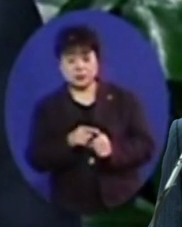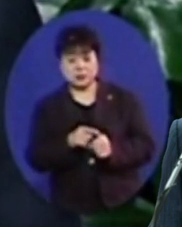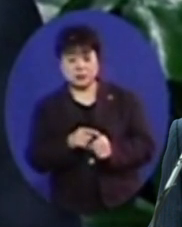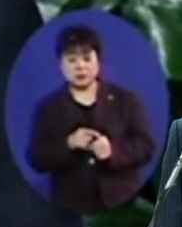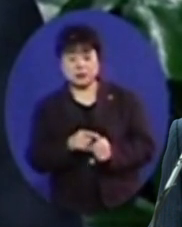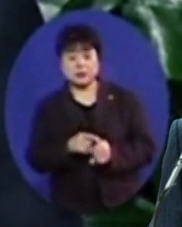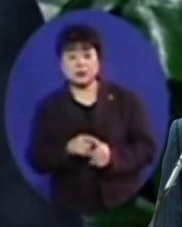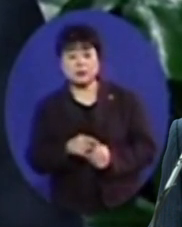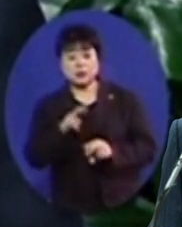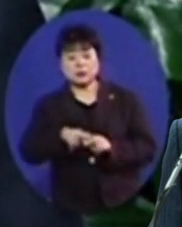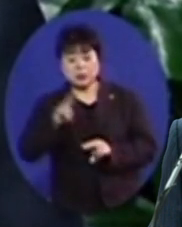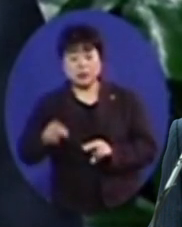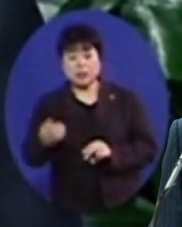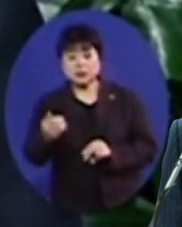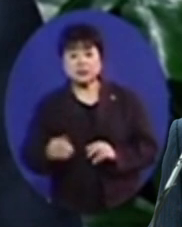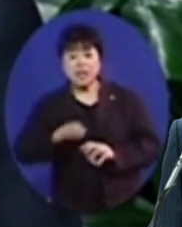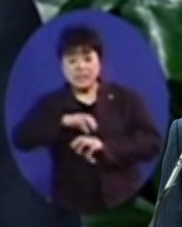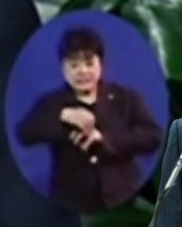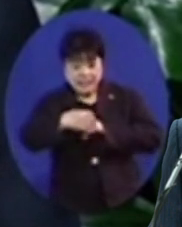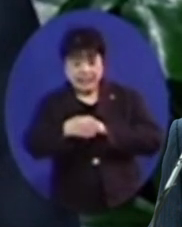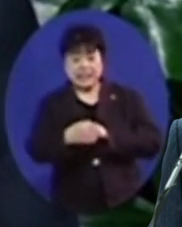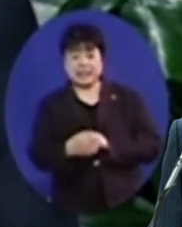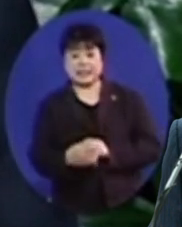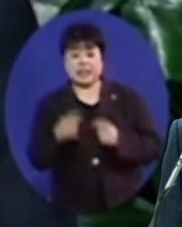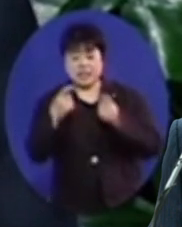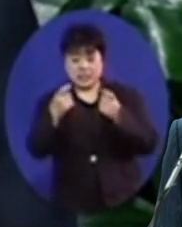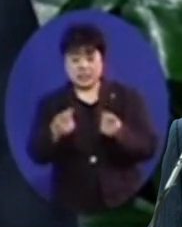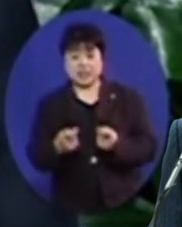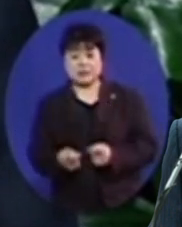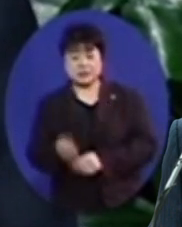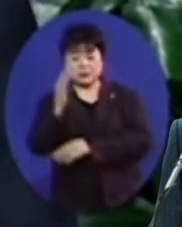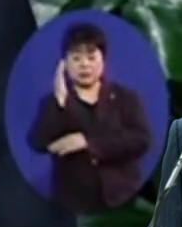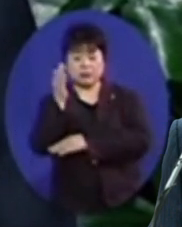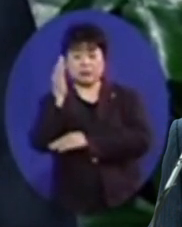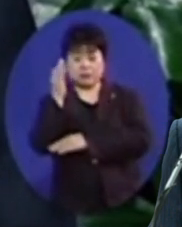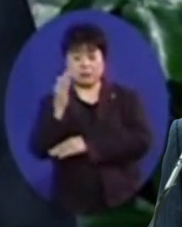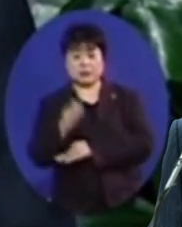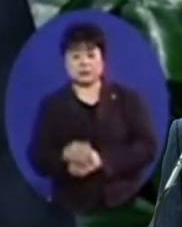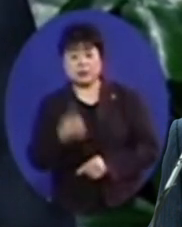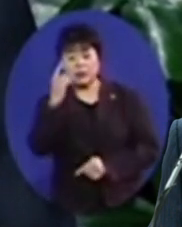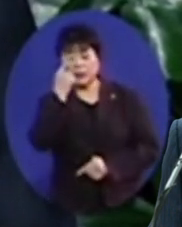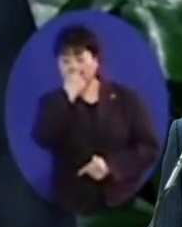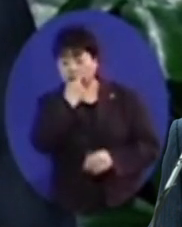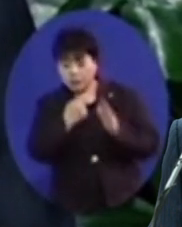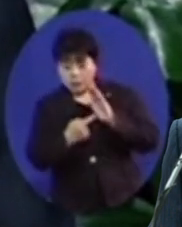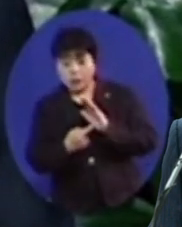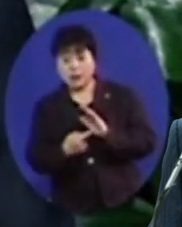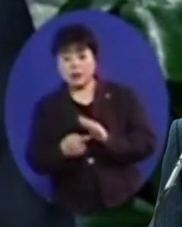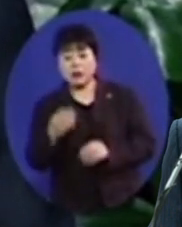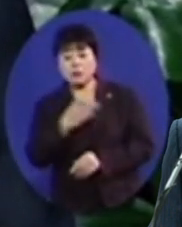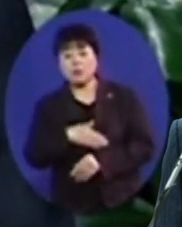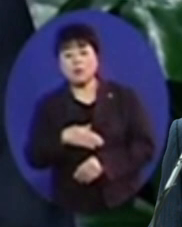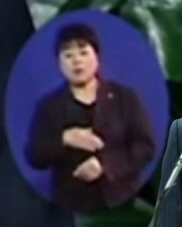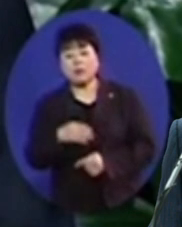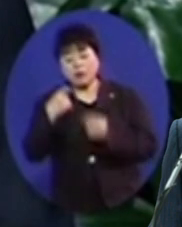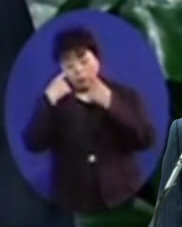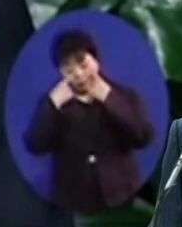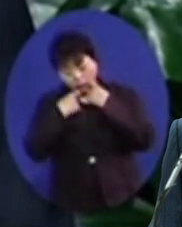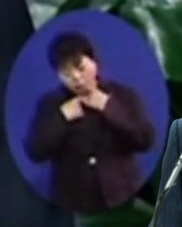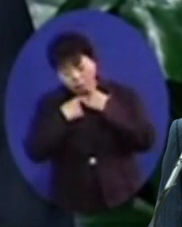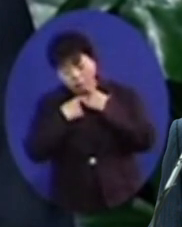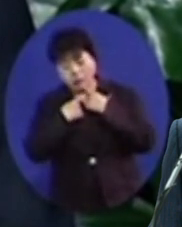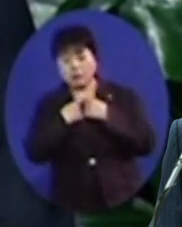은퇴하기 전에 전 세계를 다니면서 말씀을 전가할 때도 굉장히 몸이 허약해서 오늘은